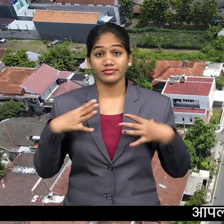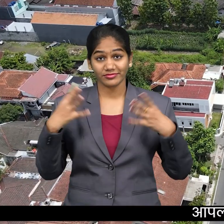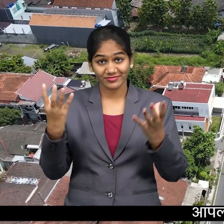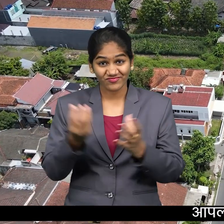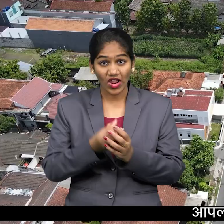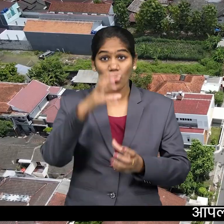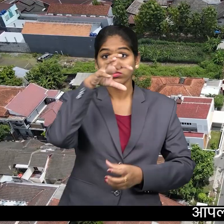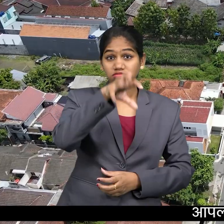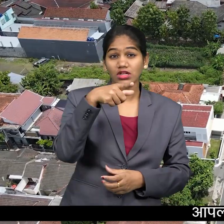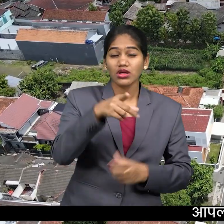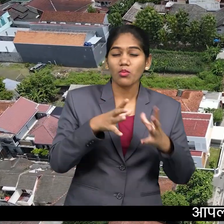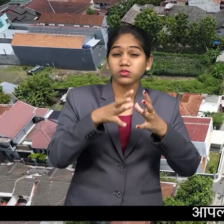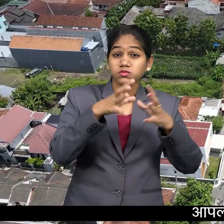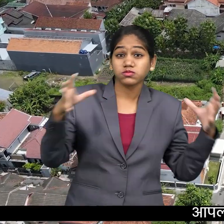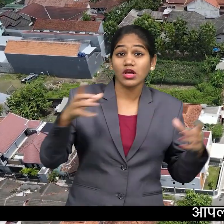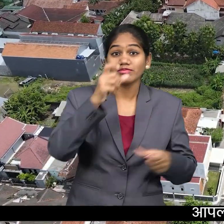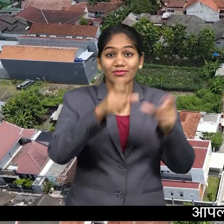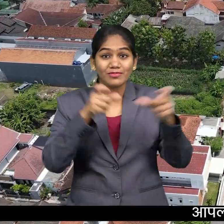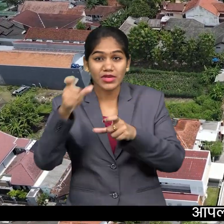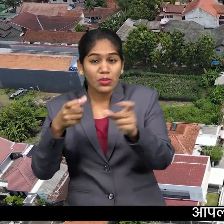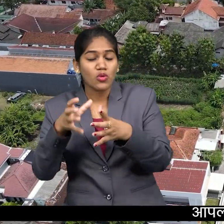आपल्या देशात